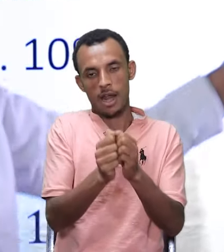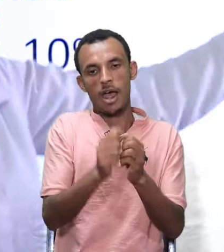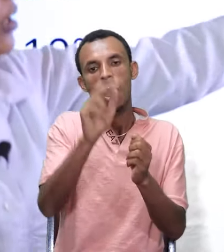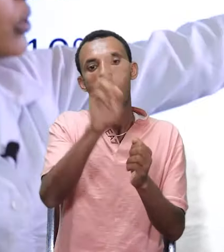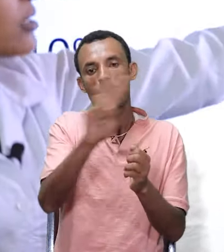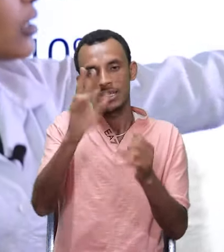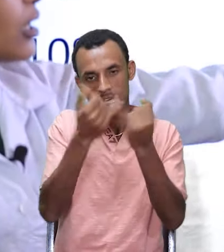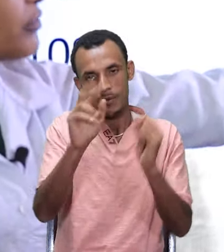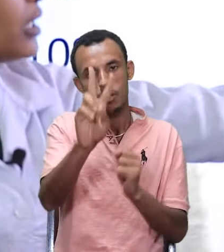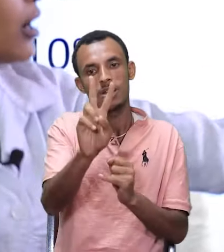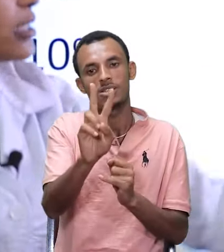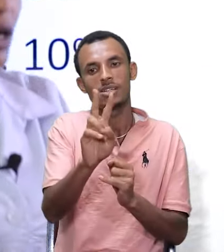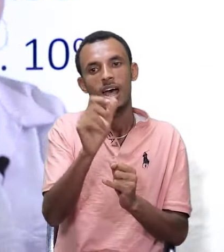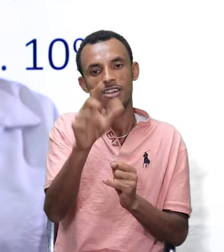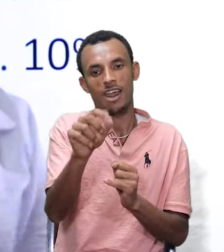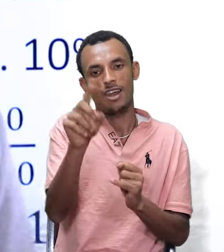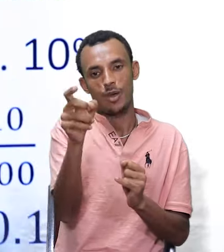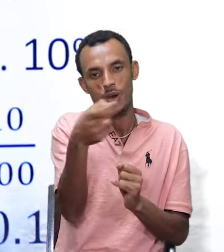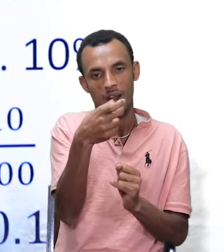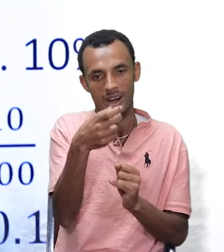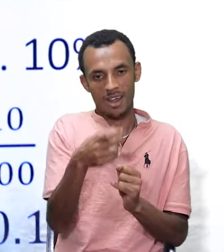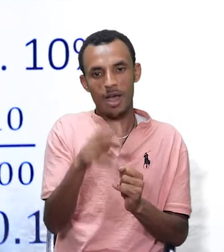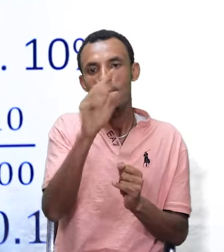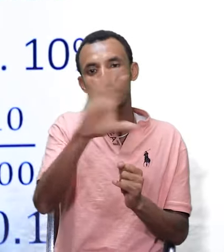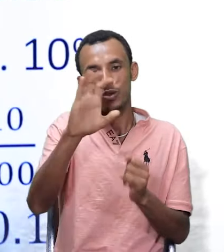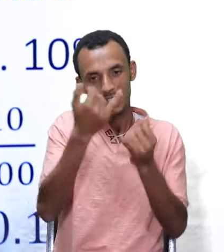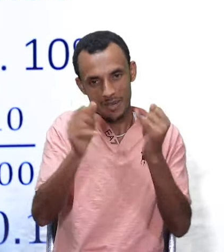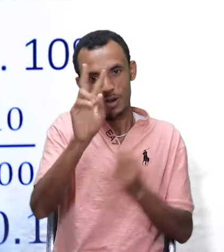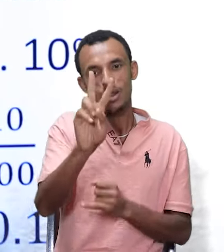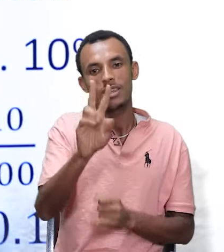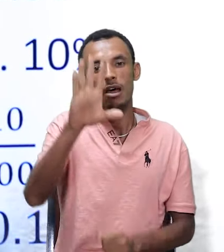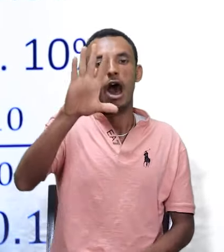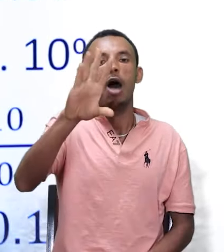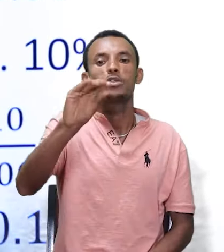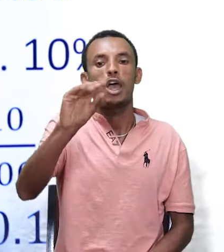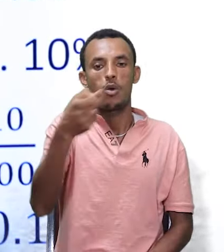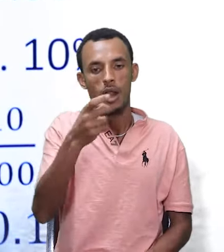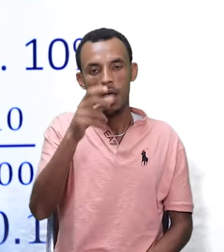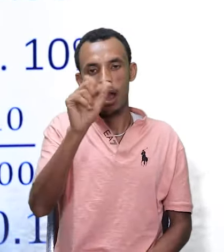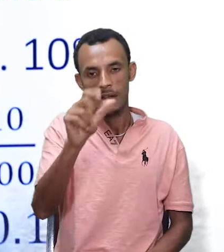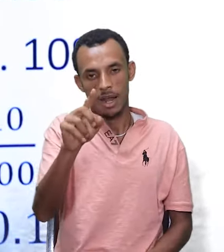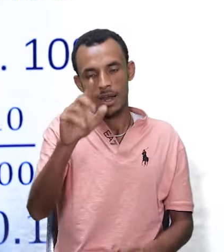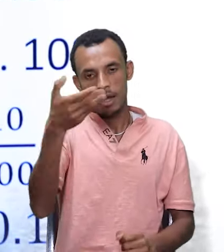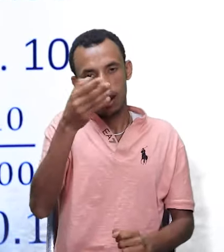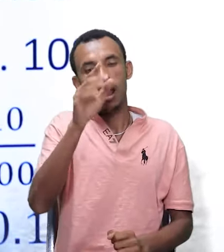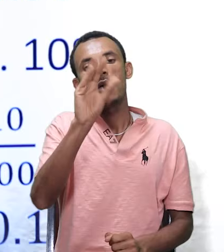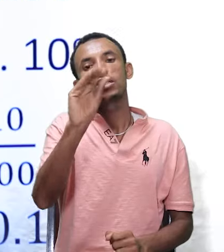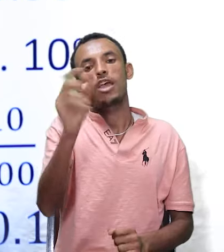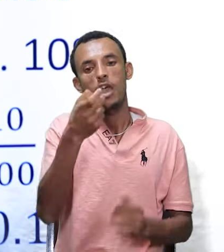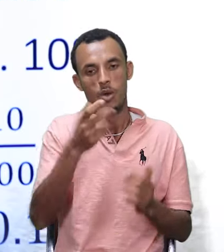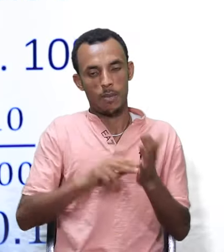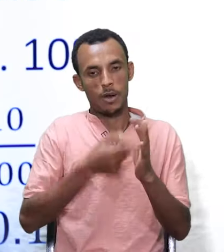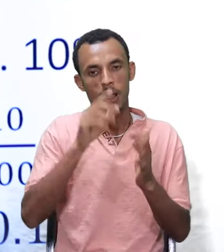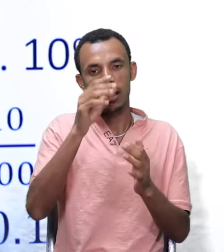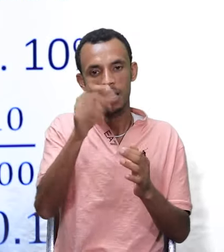22ን ለ2 ስናካፍል 11 ይመጣል 100 ለ2 ስናካፍል 50 ይመጣል 11 50ኛ ስለዚህ 11